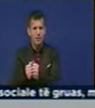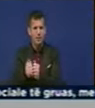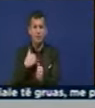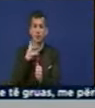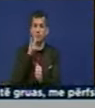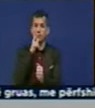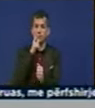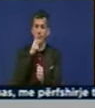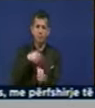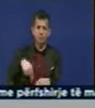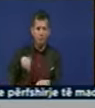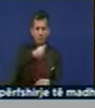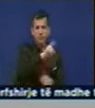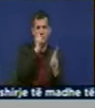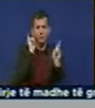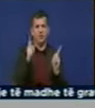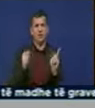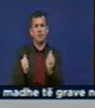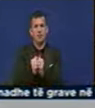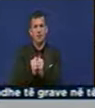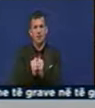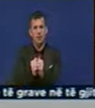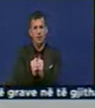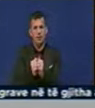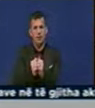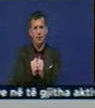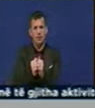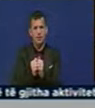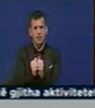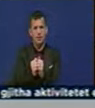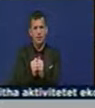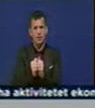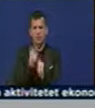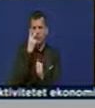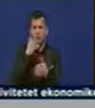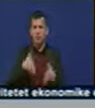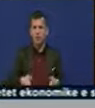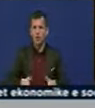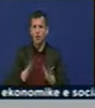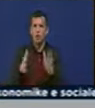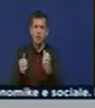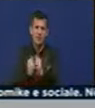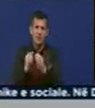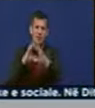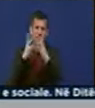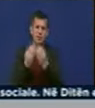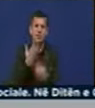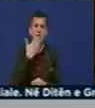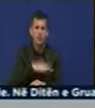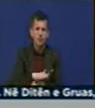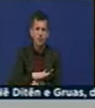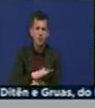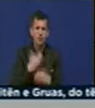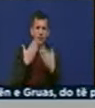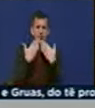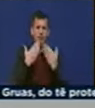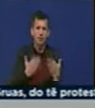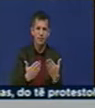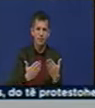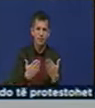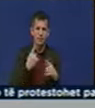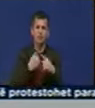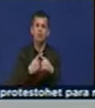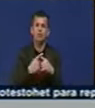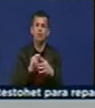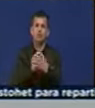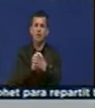nga ju që të jemi të gjitha të bashkuara që të kemi një rrugë të përbashkët të suksesshme. Ju faleminderit dhe një